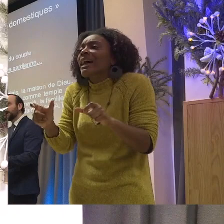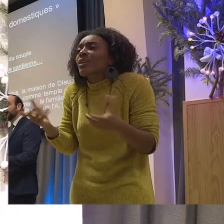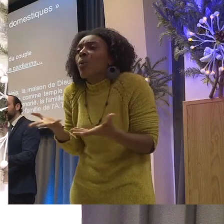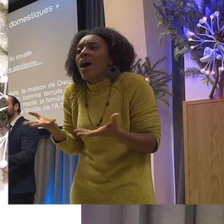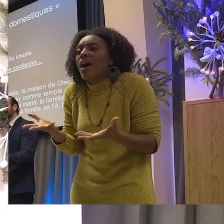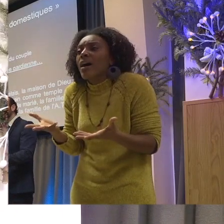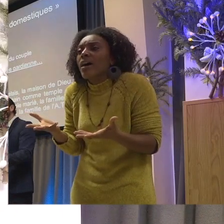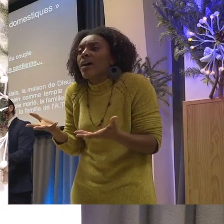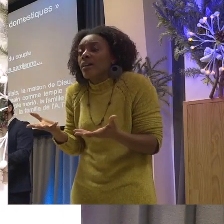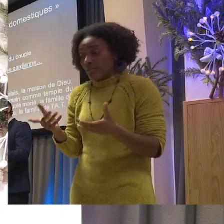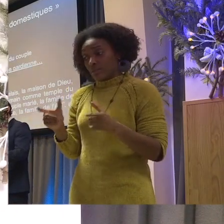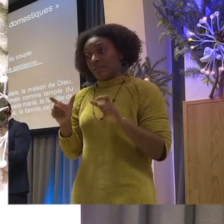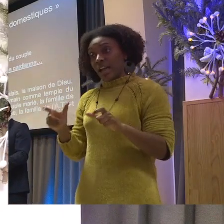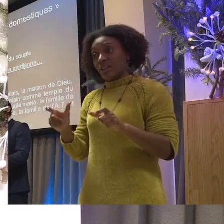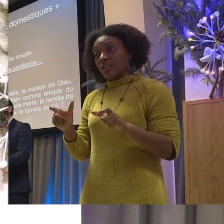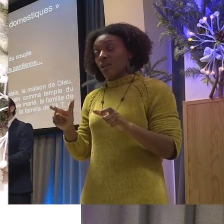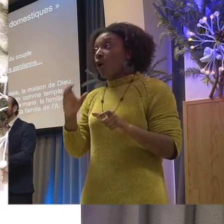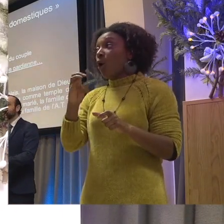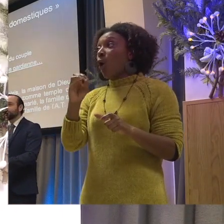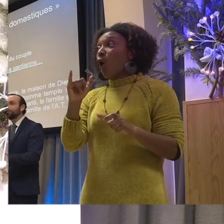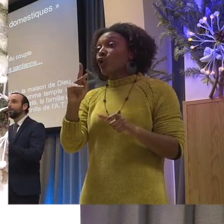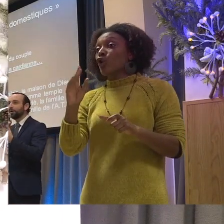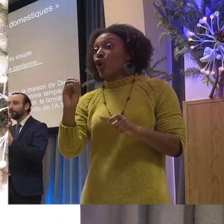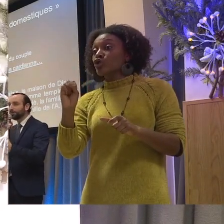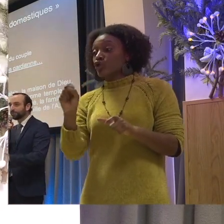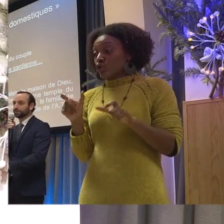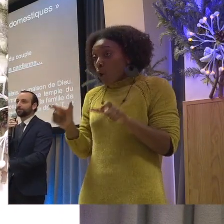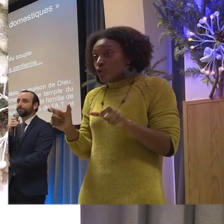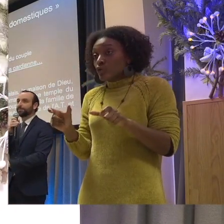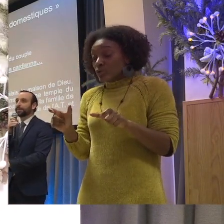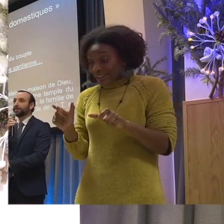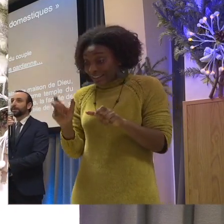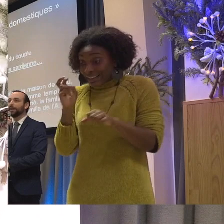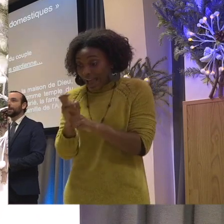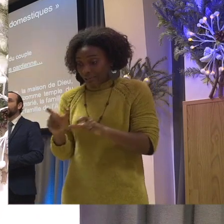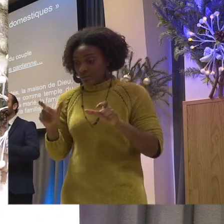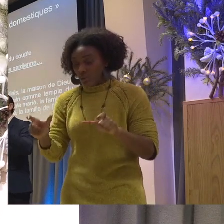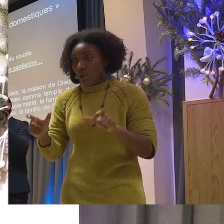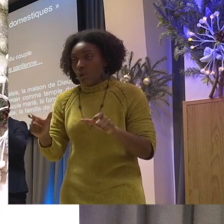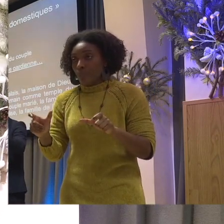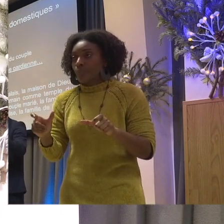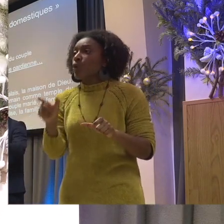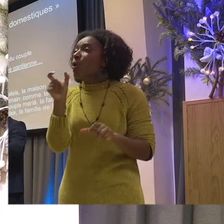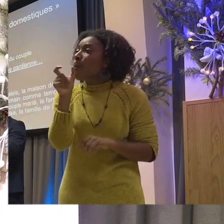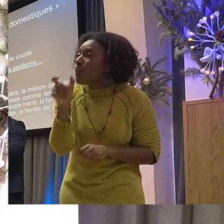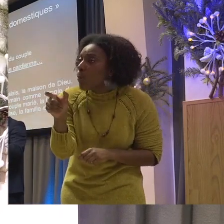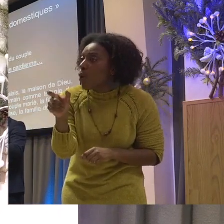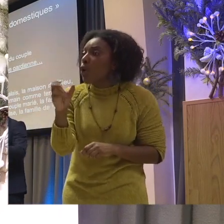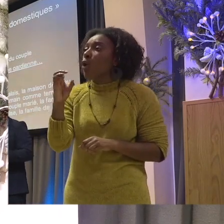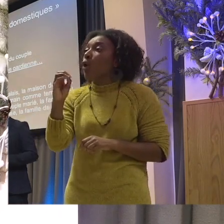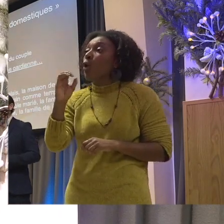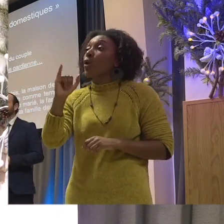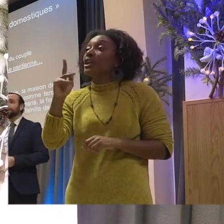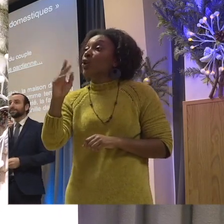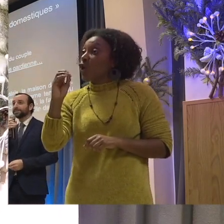biblique, la gardienne, l'oikouros, est gardienne de l'oikos. Et le mot oikos, dans la Bible,